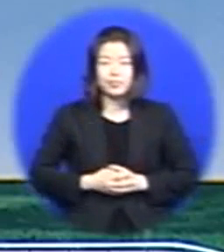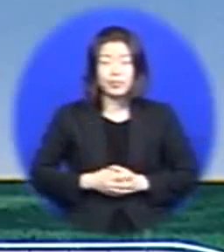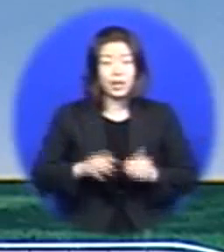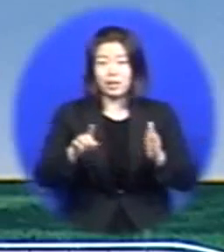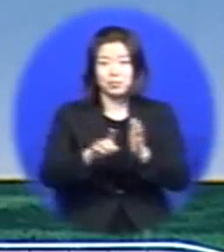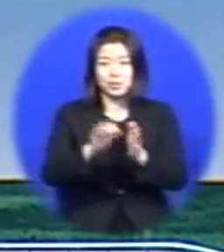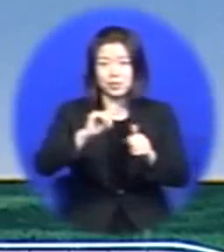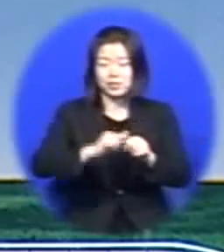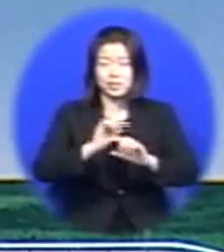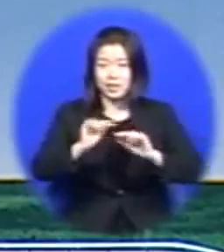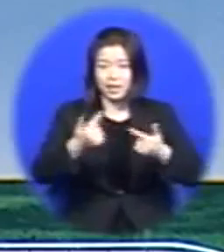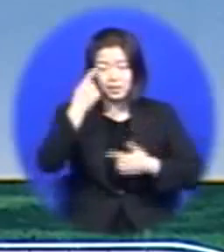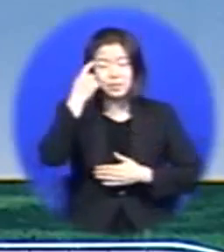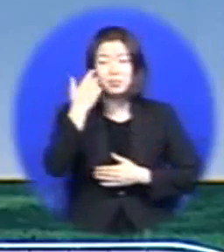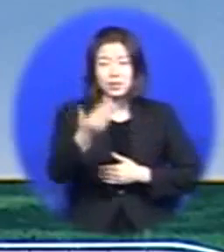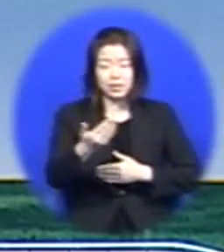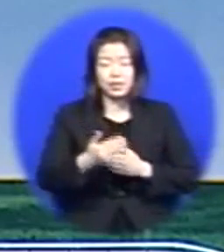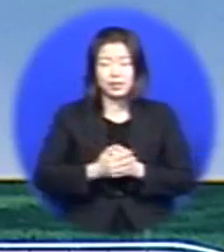믿어지지 않으십니까?